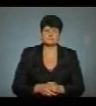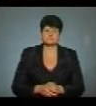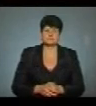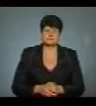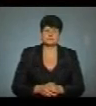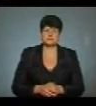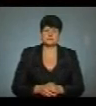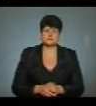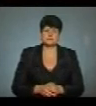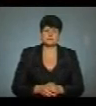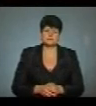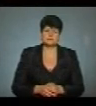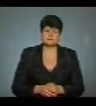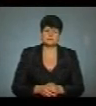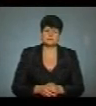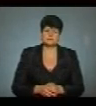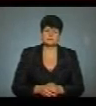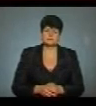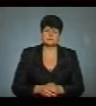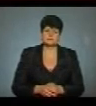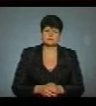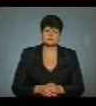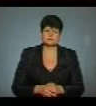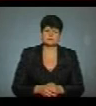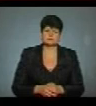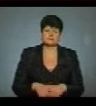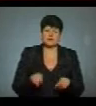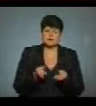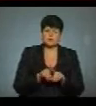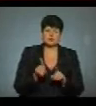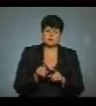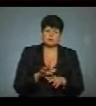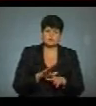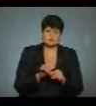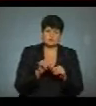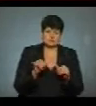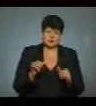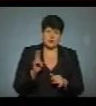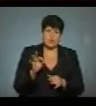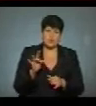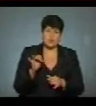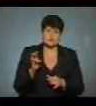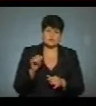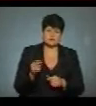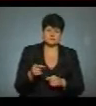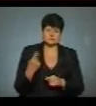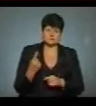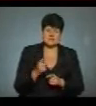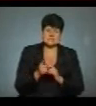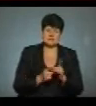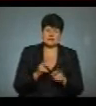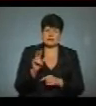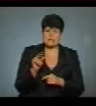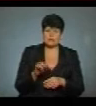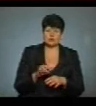Галіяш. Новини на Суспільному. Тернопіль. Також, щоб запобігти поширенню коронавірусу, на Тернопільщині змінили